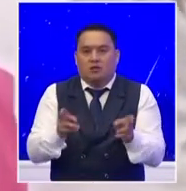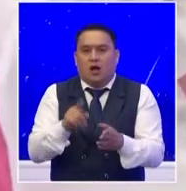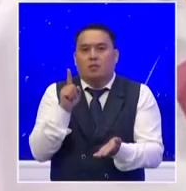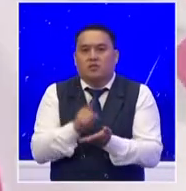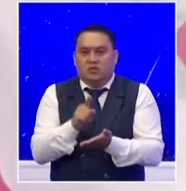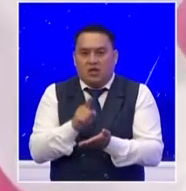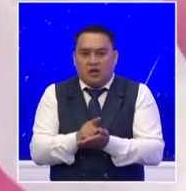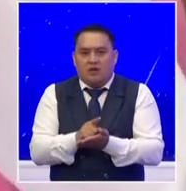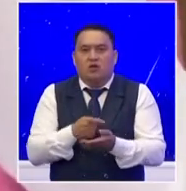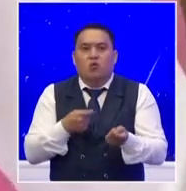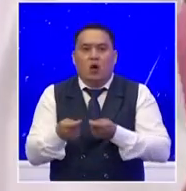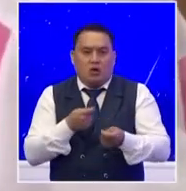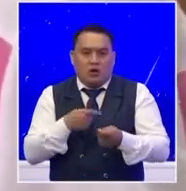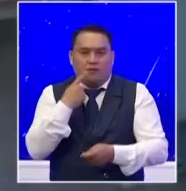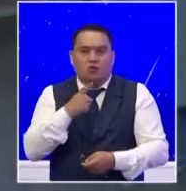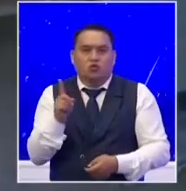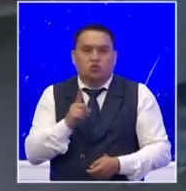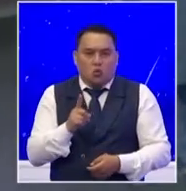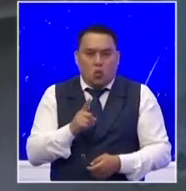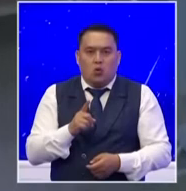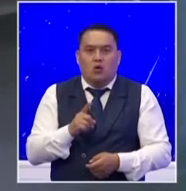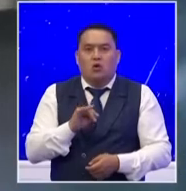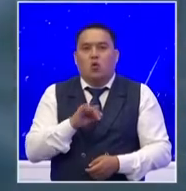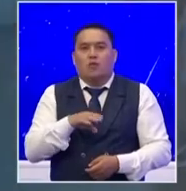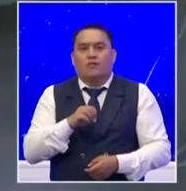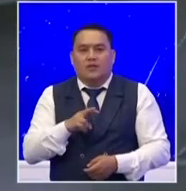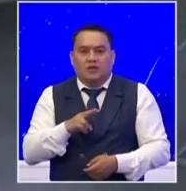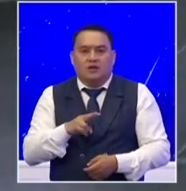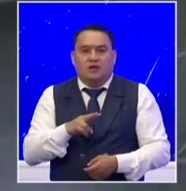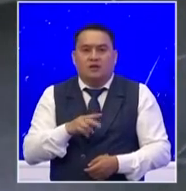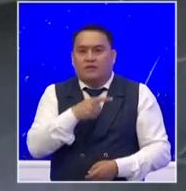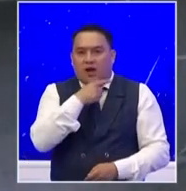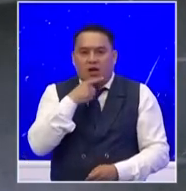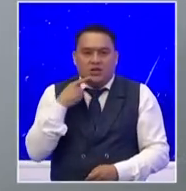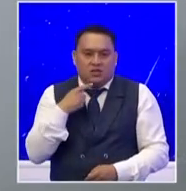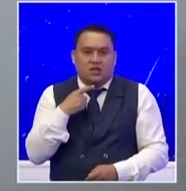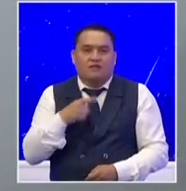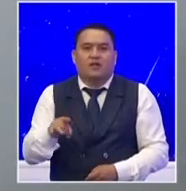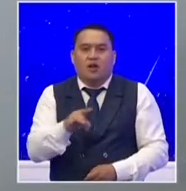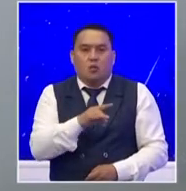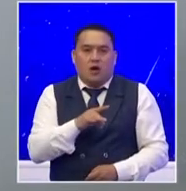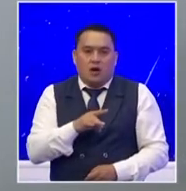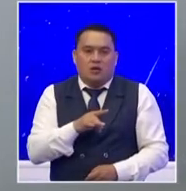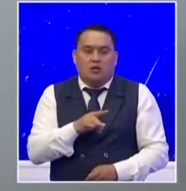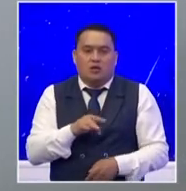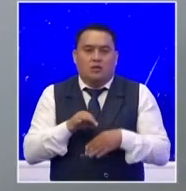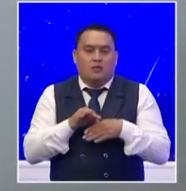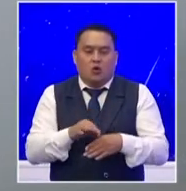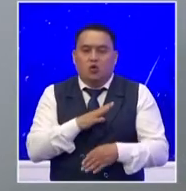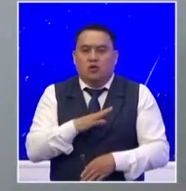обязательной. Власти тем временем говорят, что пик эпидемии COVID-19 ни в столице России, ни в регионах пока не